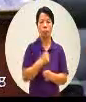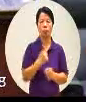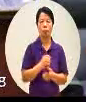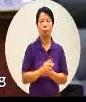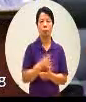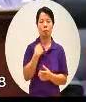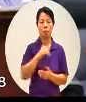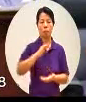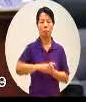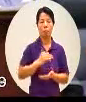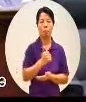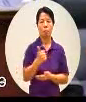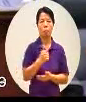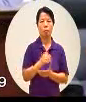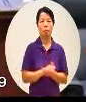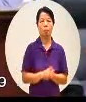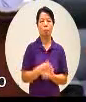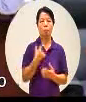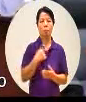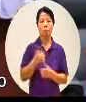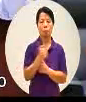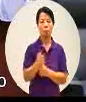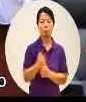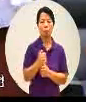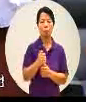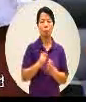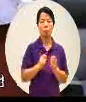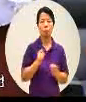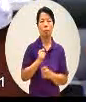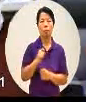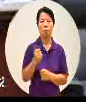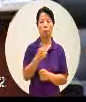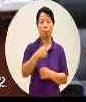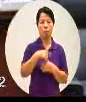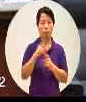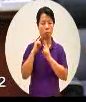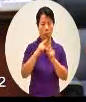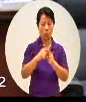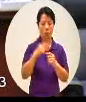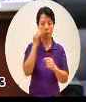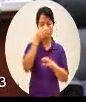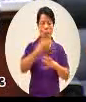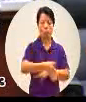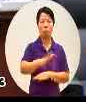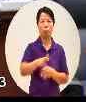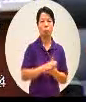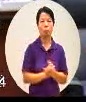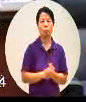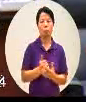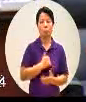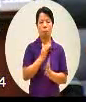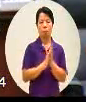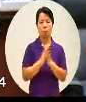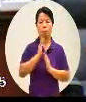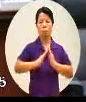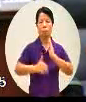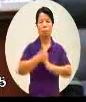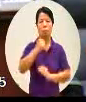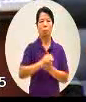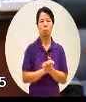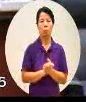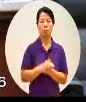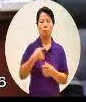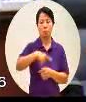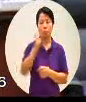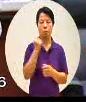咱阿扁、啊谢长廷，咱市长有哪拢去看过呀？是不是恳请我们市长赶快